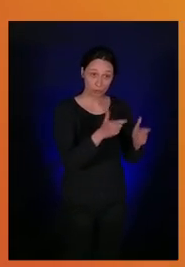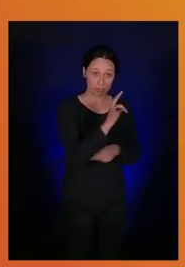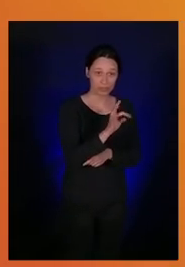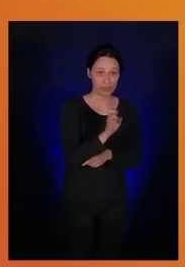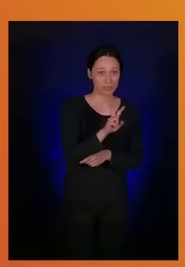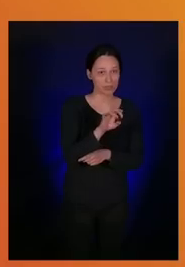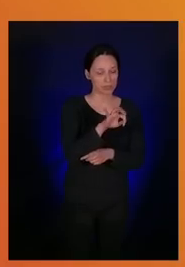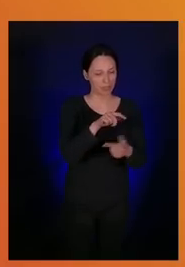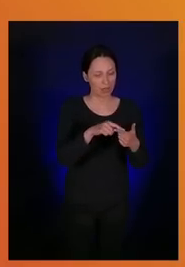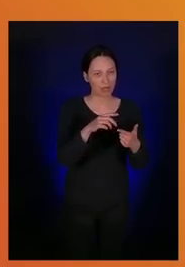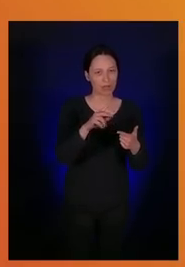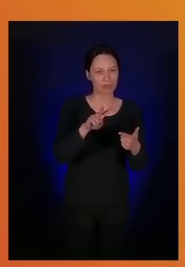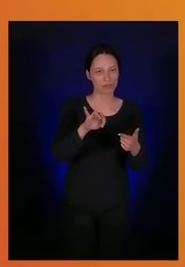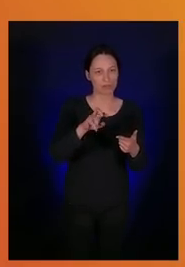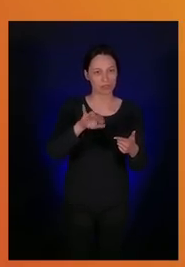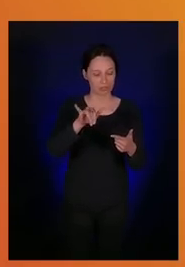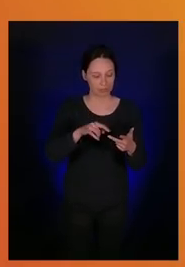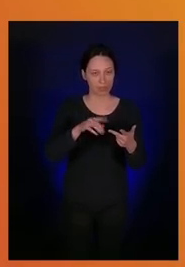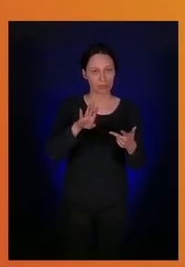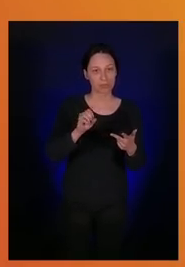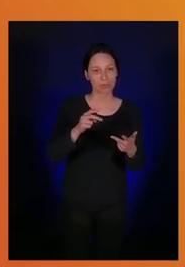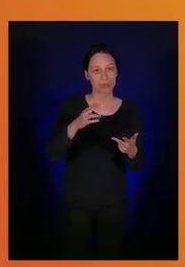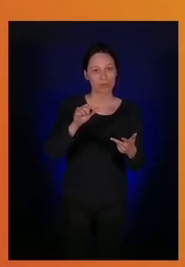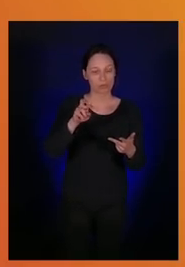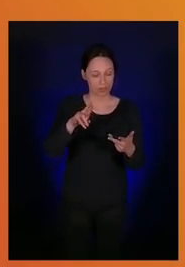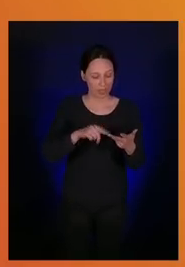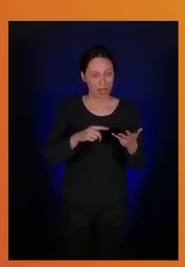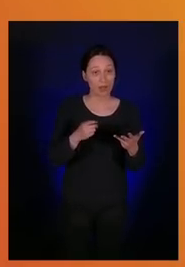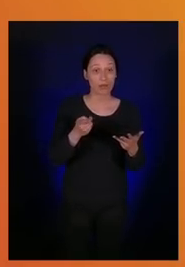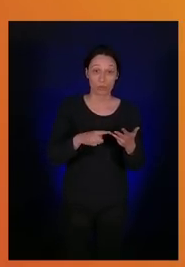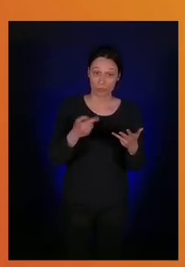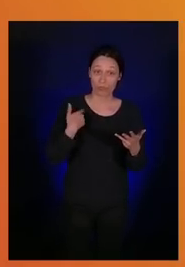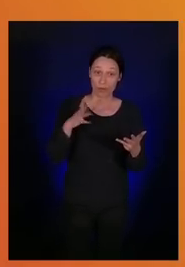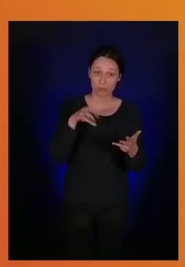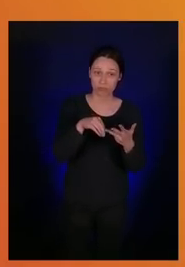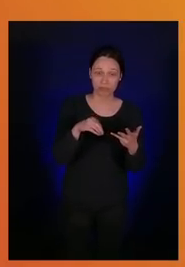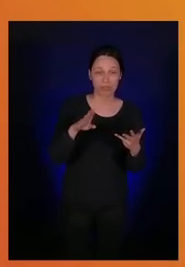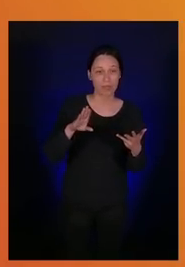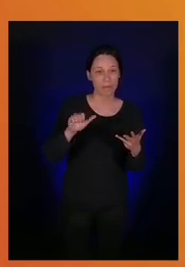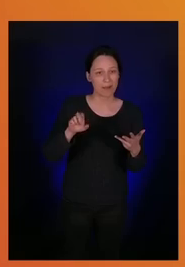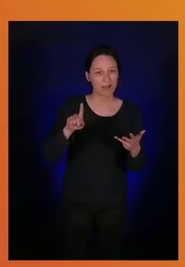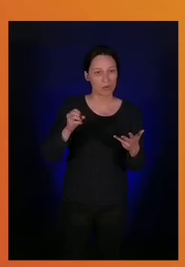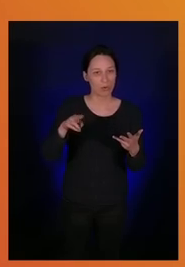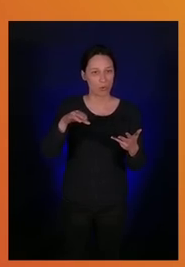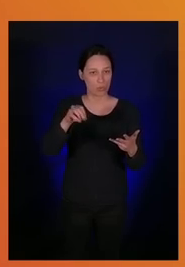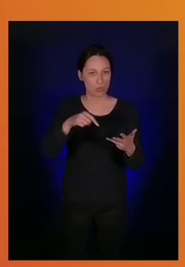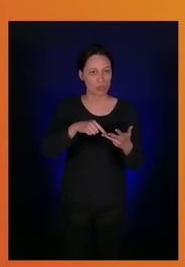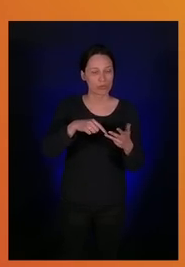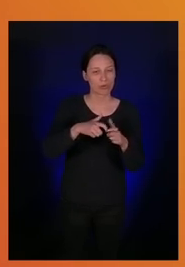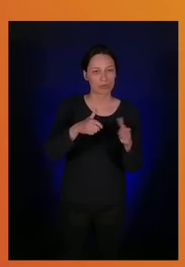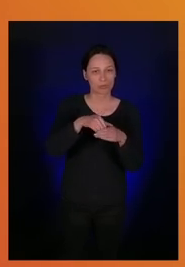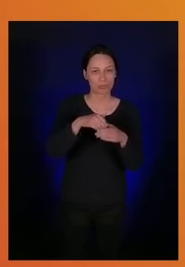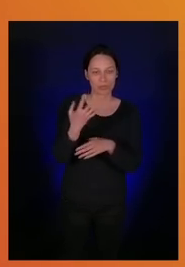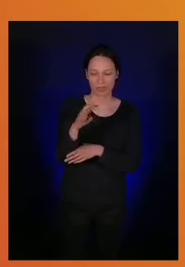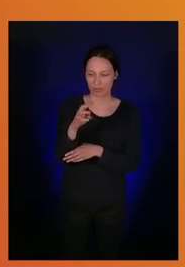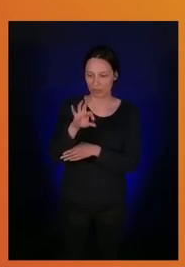Isry, Bongard, et une en particulier qui est Gaguenau Industries dont je fais partie. Une entreprise de 450 salariés où nous avons